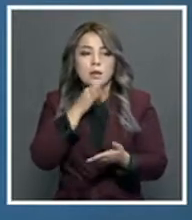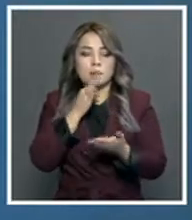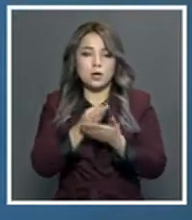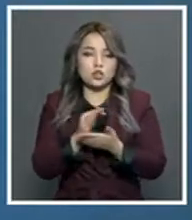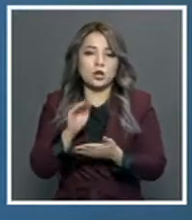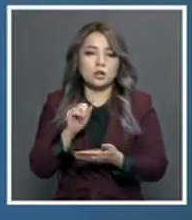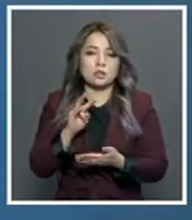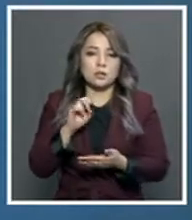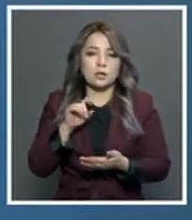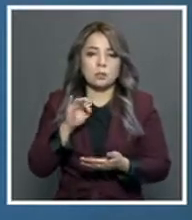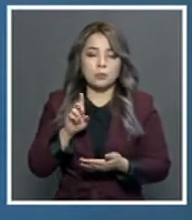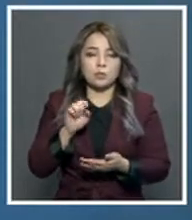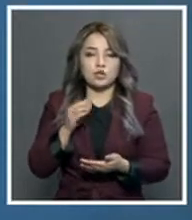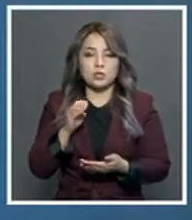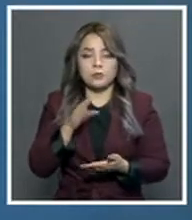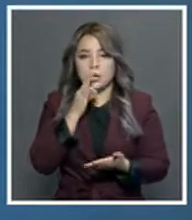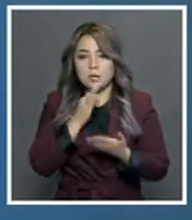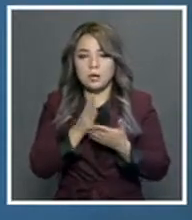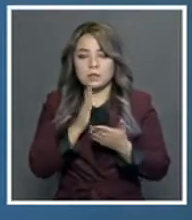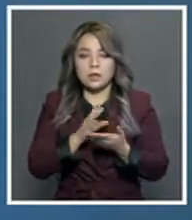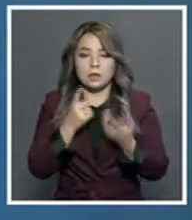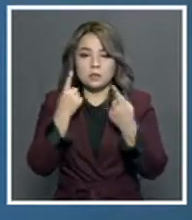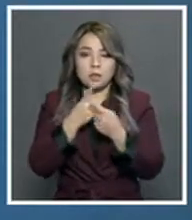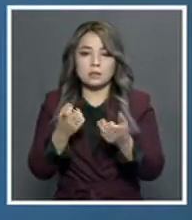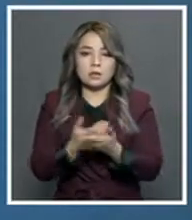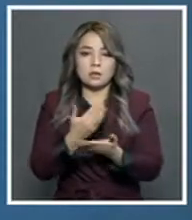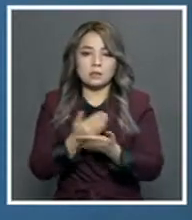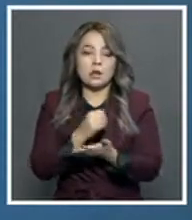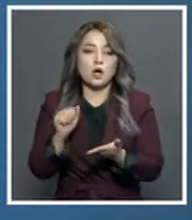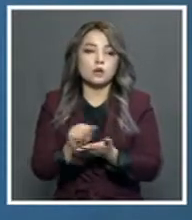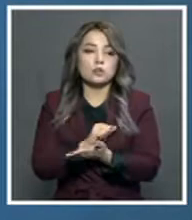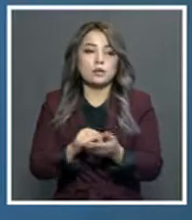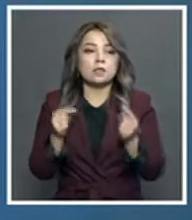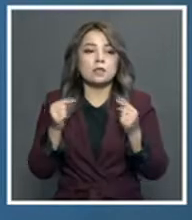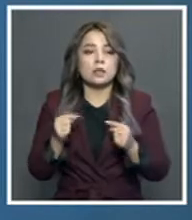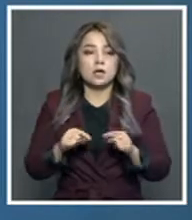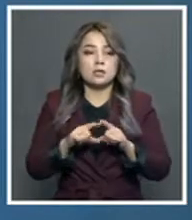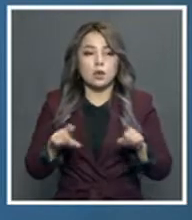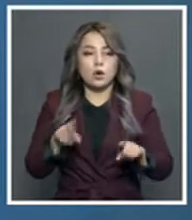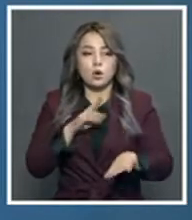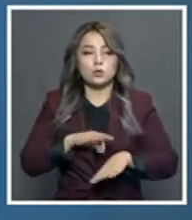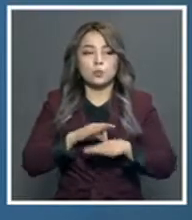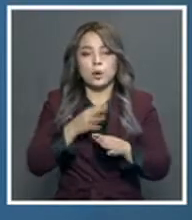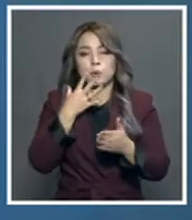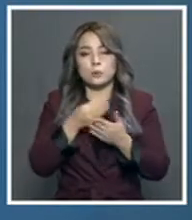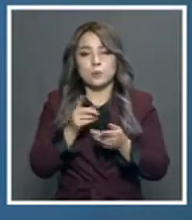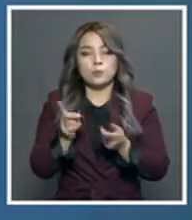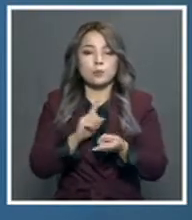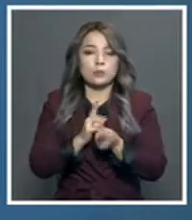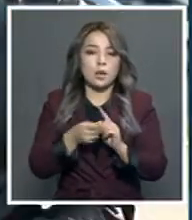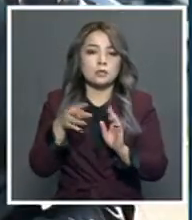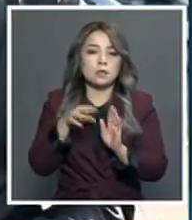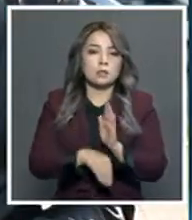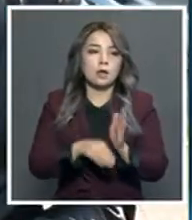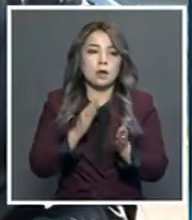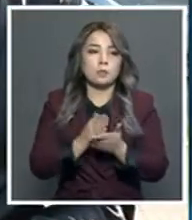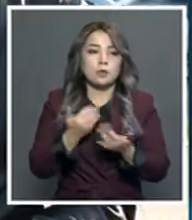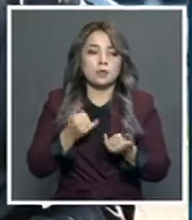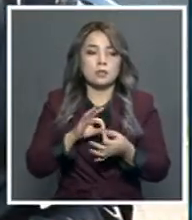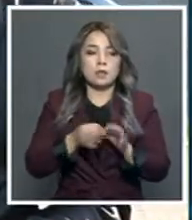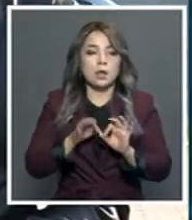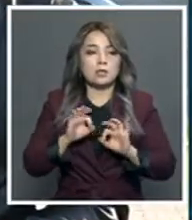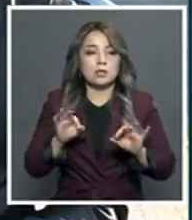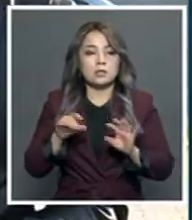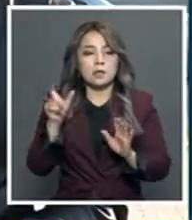Жандарбек Бекшиннің жаңа қаулысында жазылған. Құжатқа сәйкес бірқатар нысандардың жұмыс тәртібіне өзгеріс енді. Бұл туралы